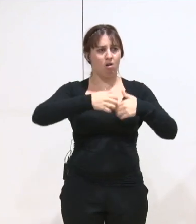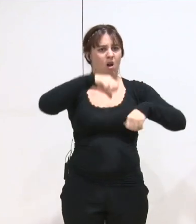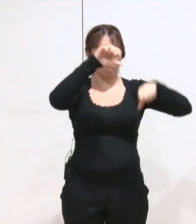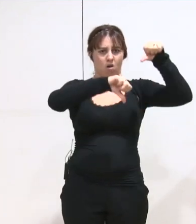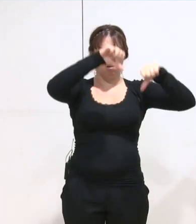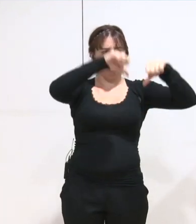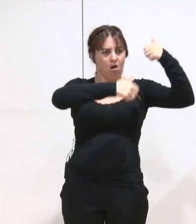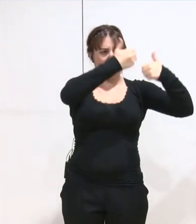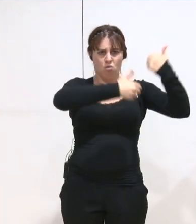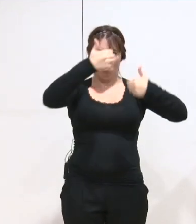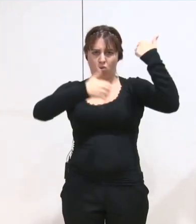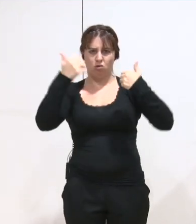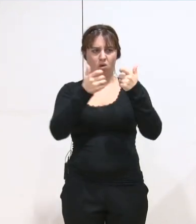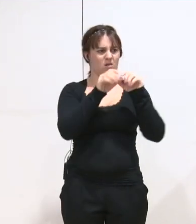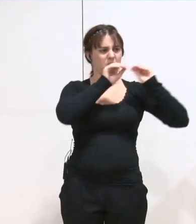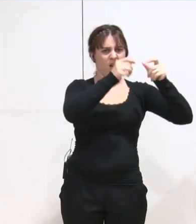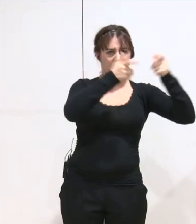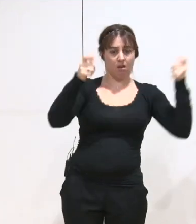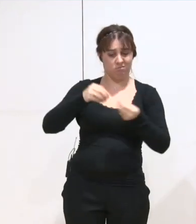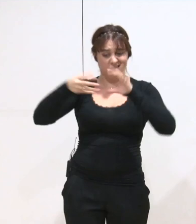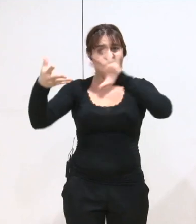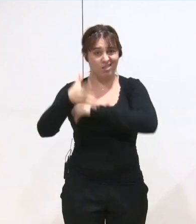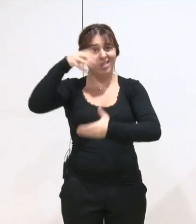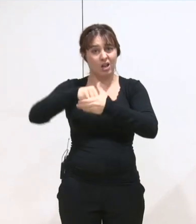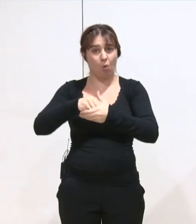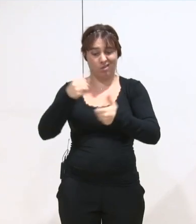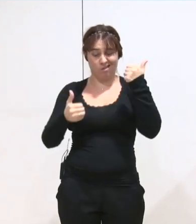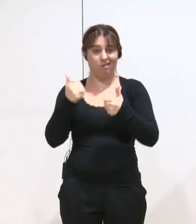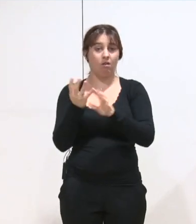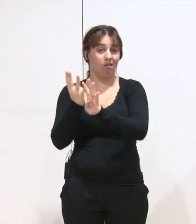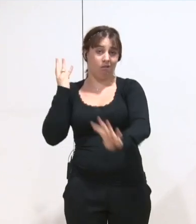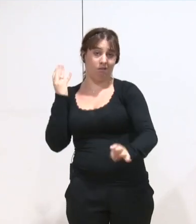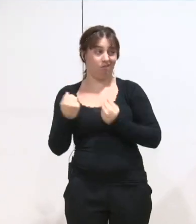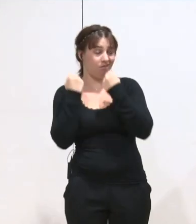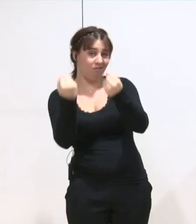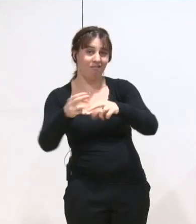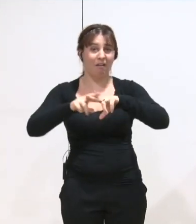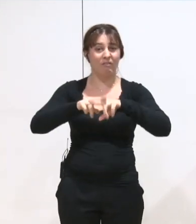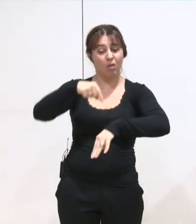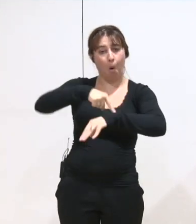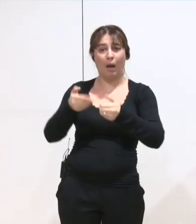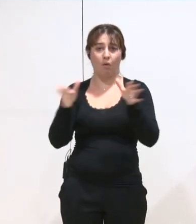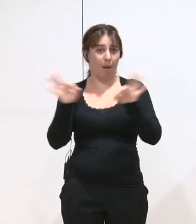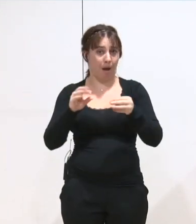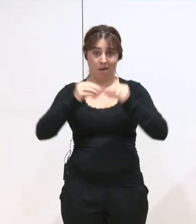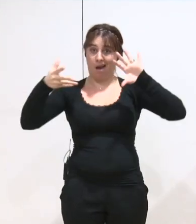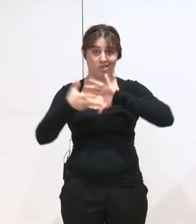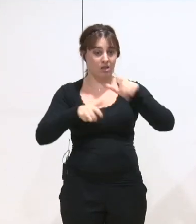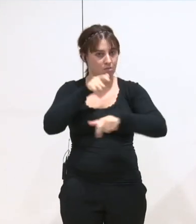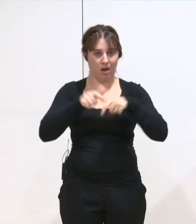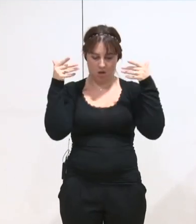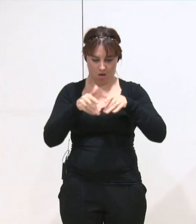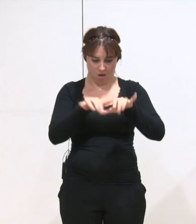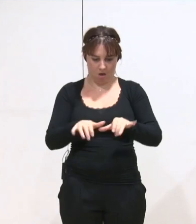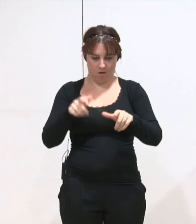grandes surfaces, face à Internet, pour lequel il n'y a ni embouteillage, ni temps de trajet, ni horaire d'ouverture, mais pour lequel